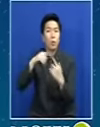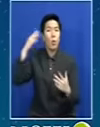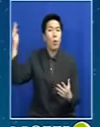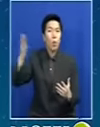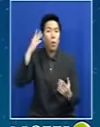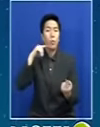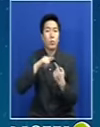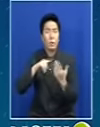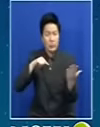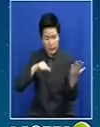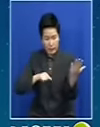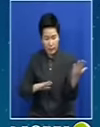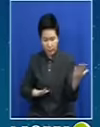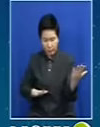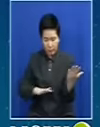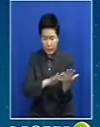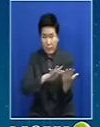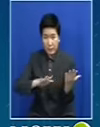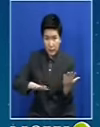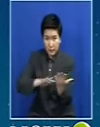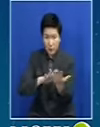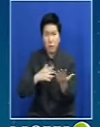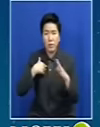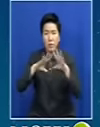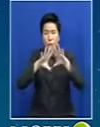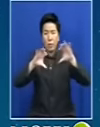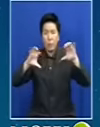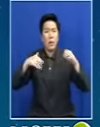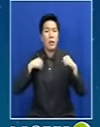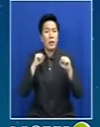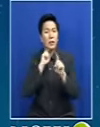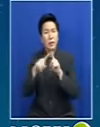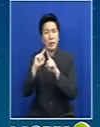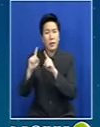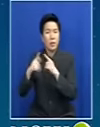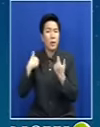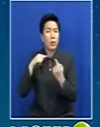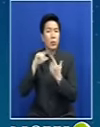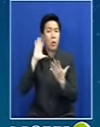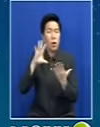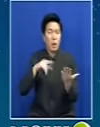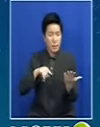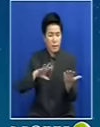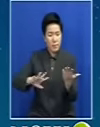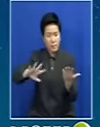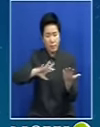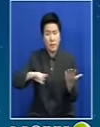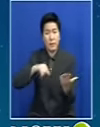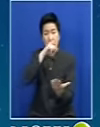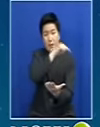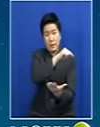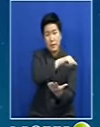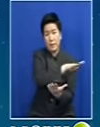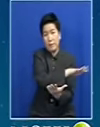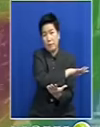ทางด้านตะวันออกเฉียงใต้ครับประกอบกับหย่อมความกดอากาศต่ำนะครับไม่ว่าจะเป็นทั้งฝั่งอ่าวเบงกอลทางด้านตะวันตกรว